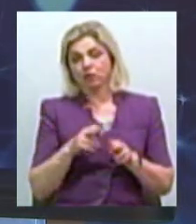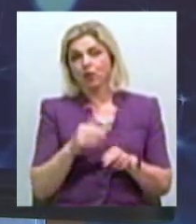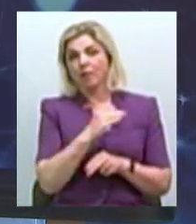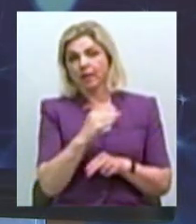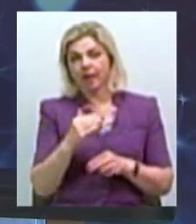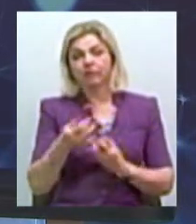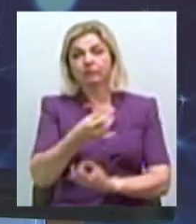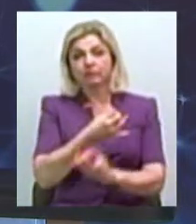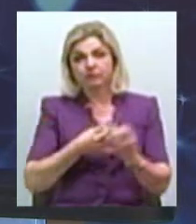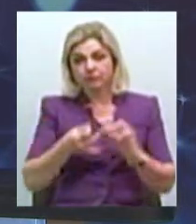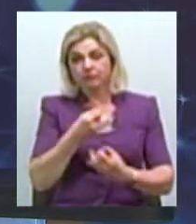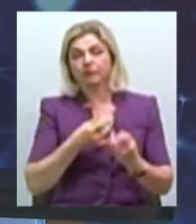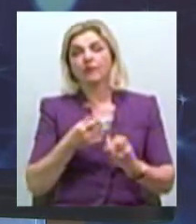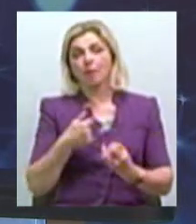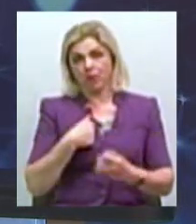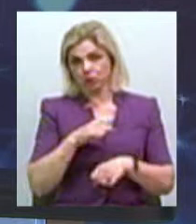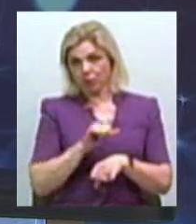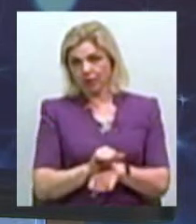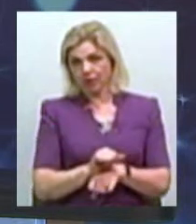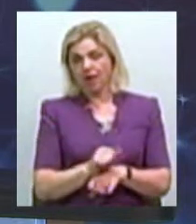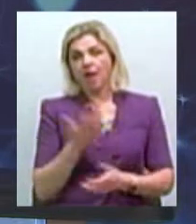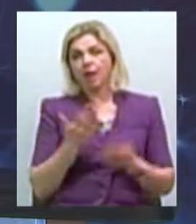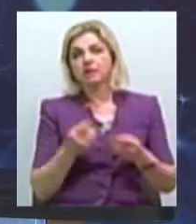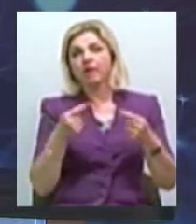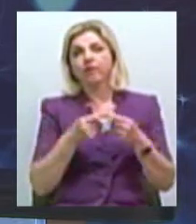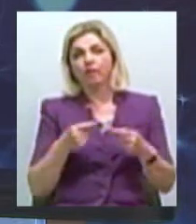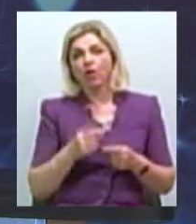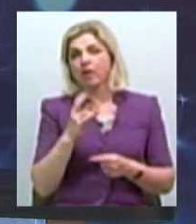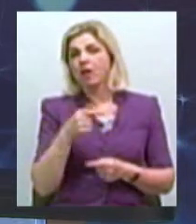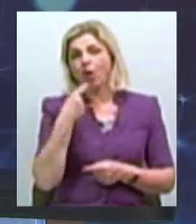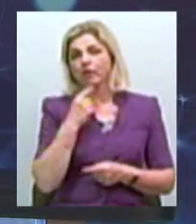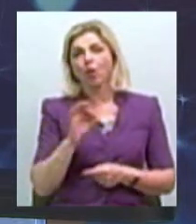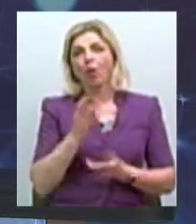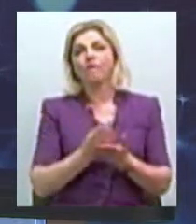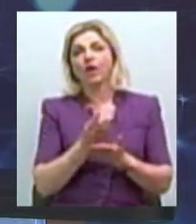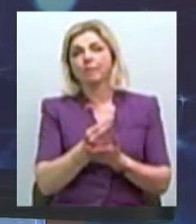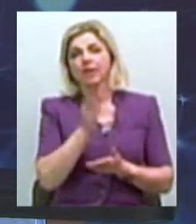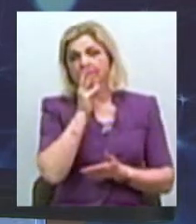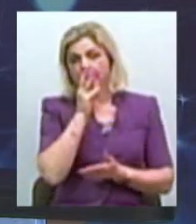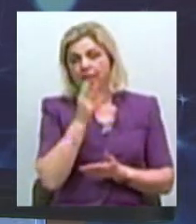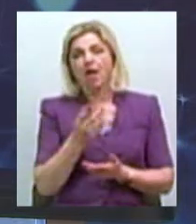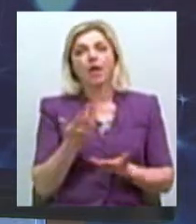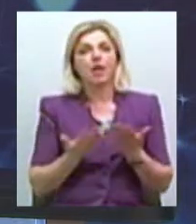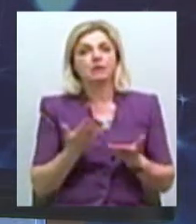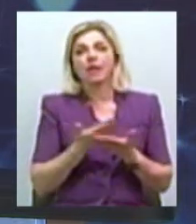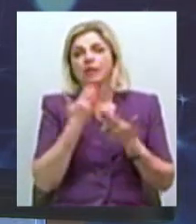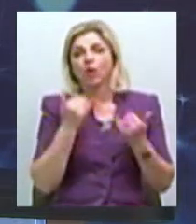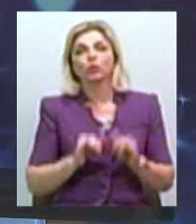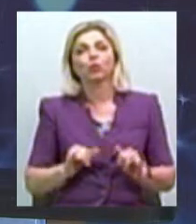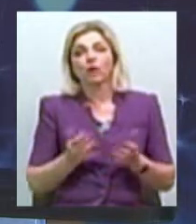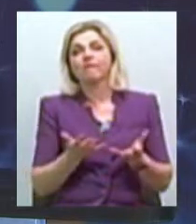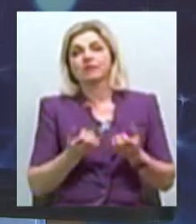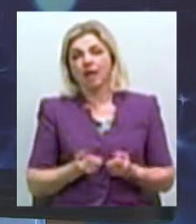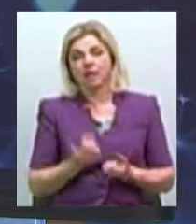на рівні простого конструктивного діалогу, ну, якщо, відповідно, це не йде мова про виплату заробітної плати, якої просто нема де взяти, якщо підприємство не працює.